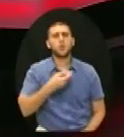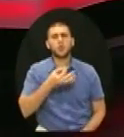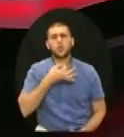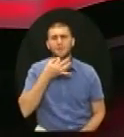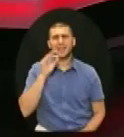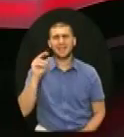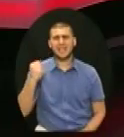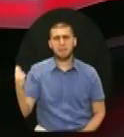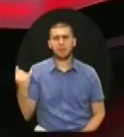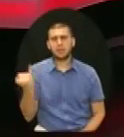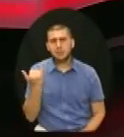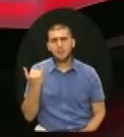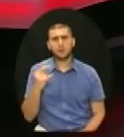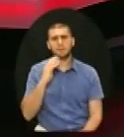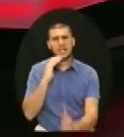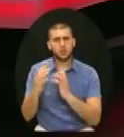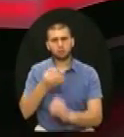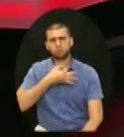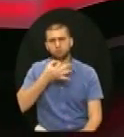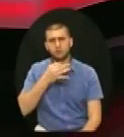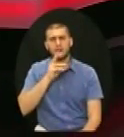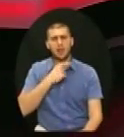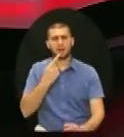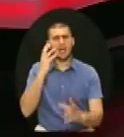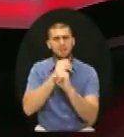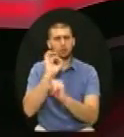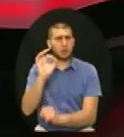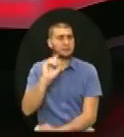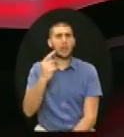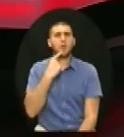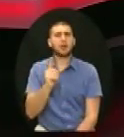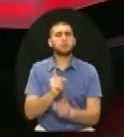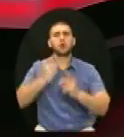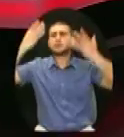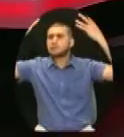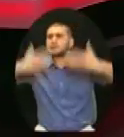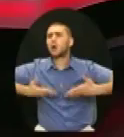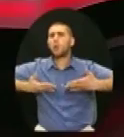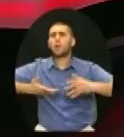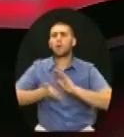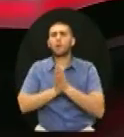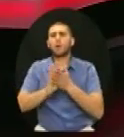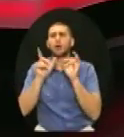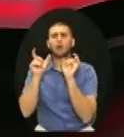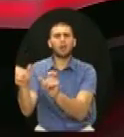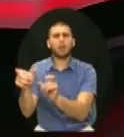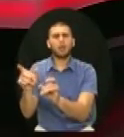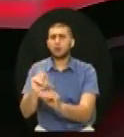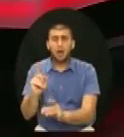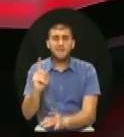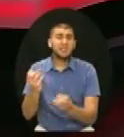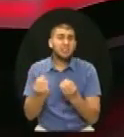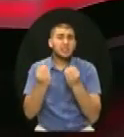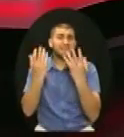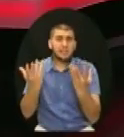לא מפסיקים להופיע בכלי התקשורת ולהביע את עמדתם. זה לא שסוגרים אותם וחוסמים בפניהם את הדרך, ובאופן